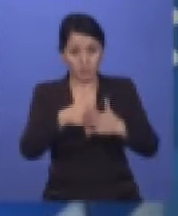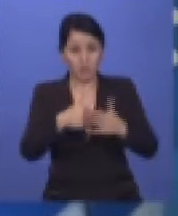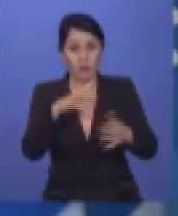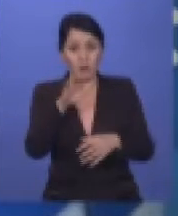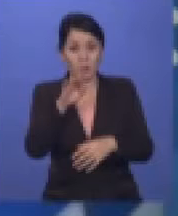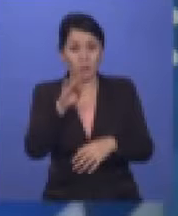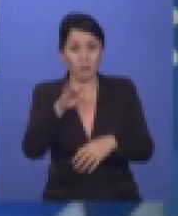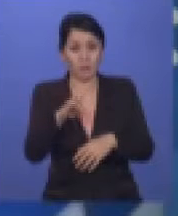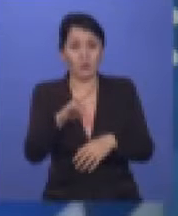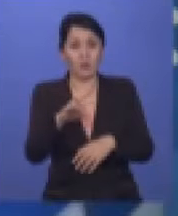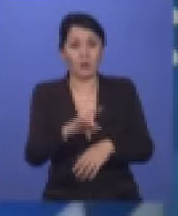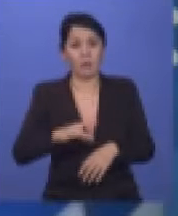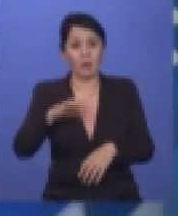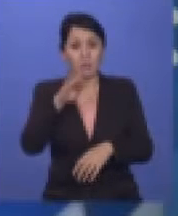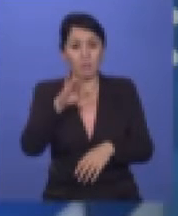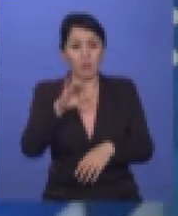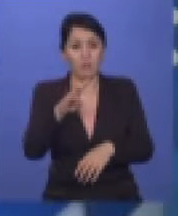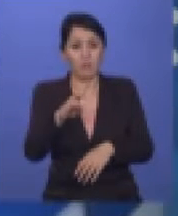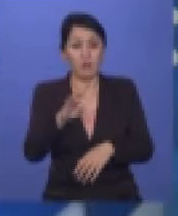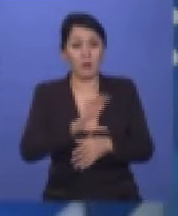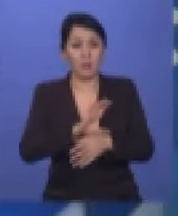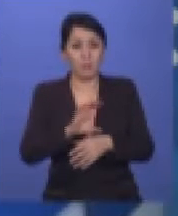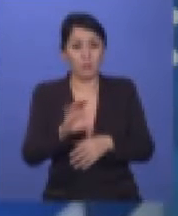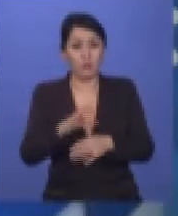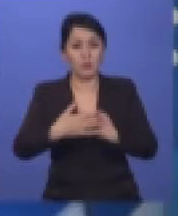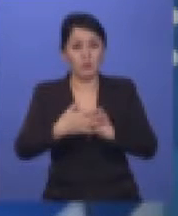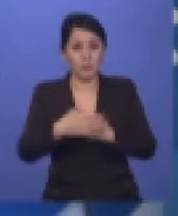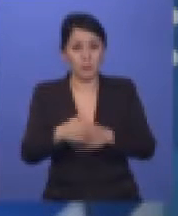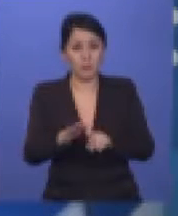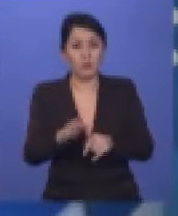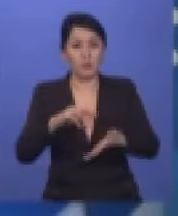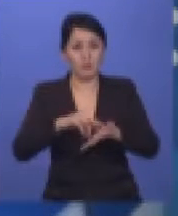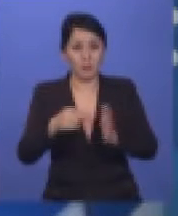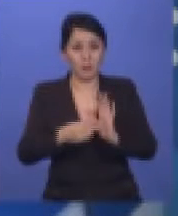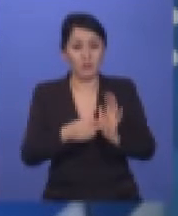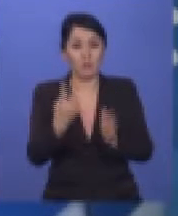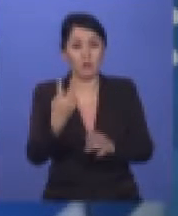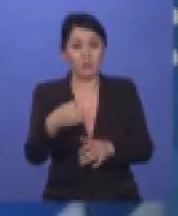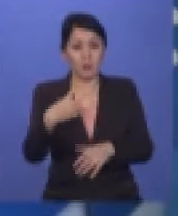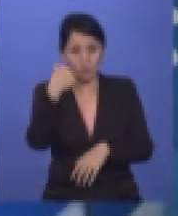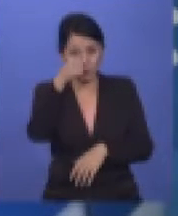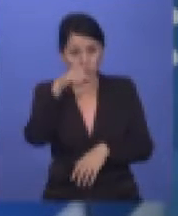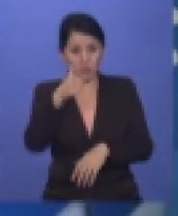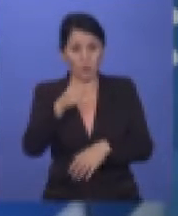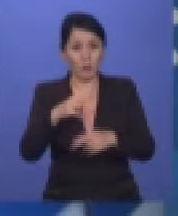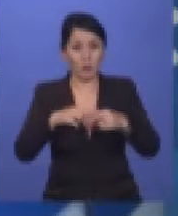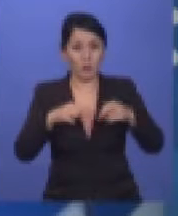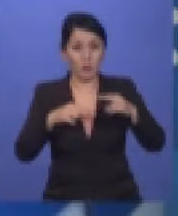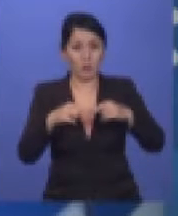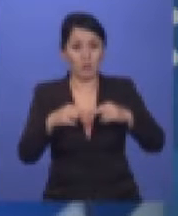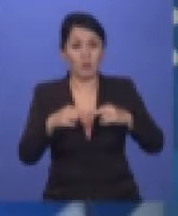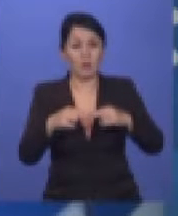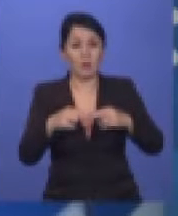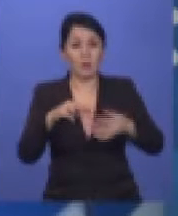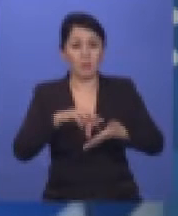возле села Березовки района имени Габита Мусрепова. Запуск молочного комплекса запланировали на 2022 год. Ход